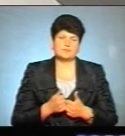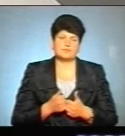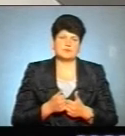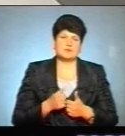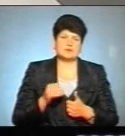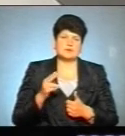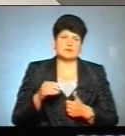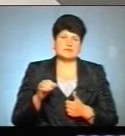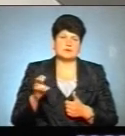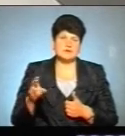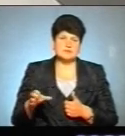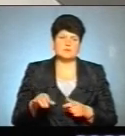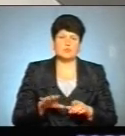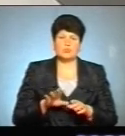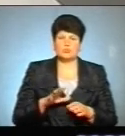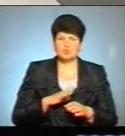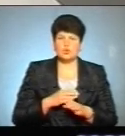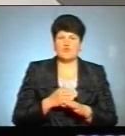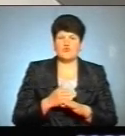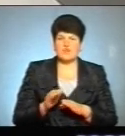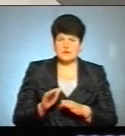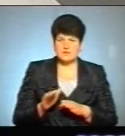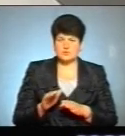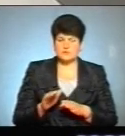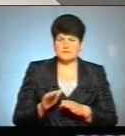ТПТСНС обласною було також виділено